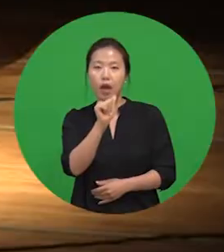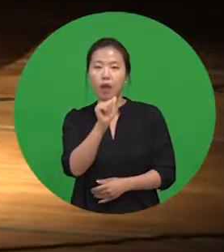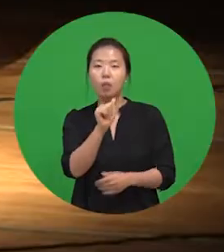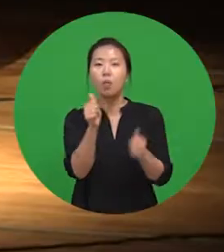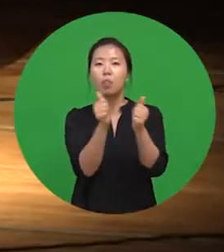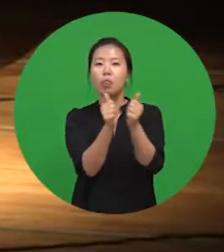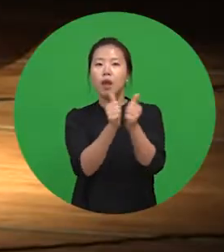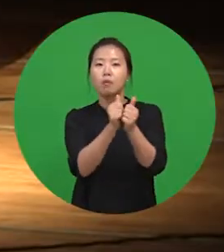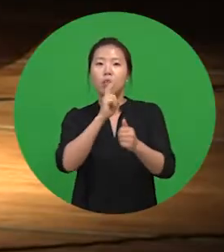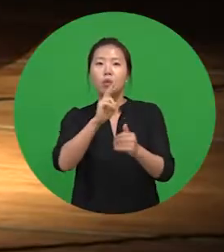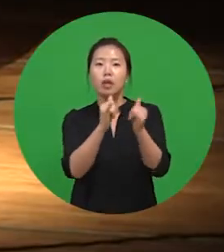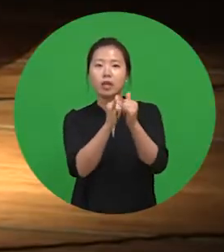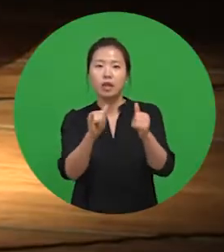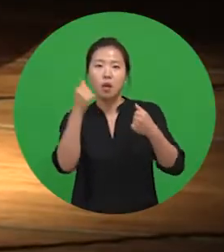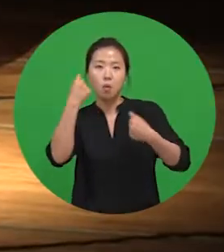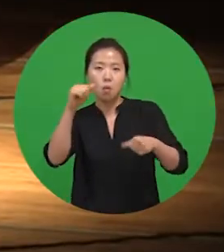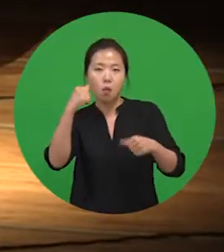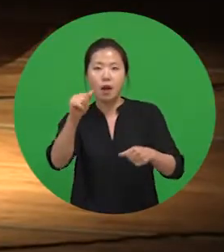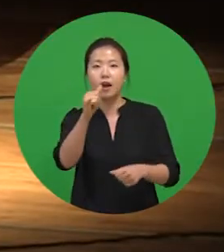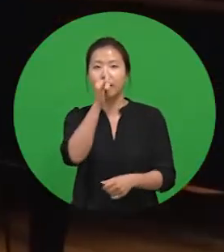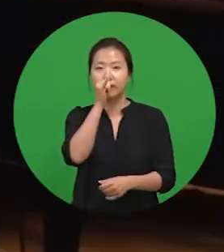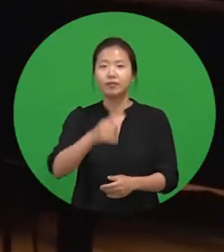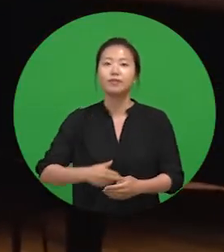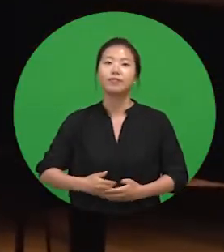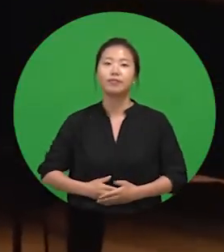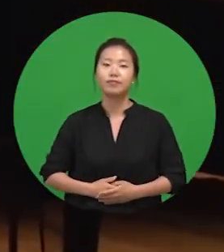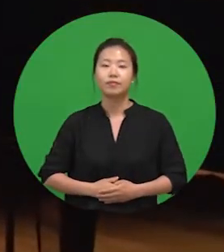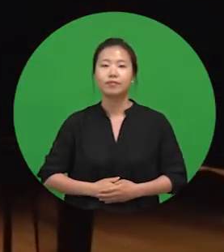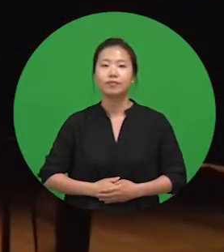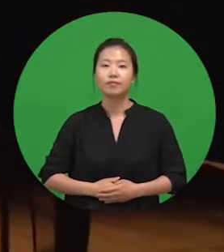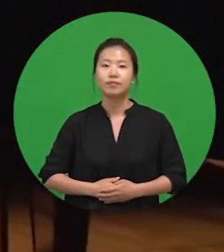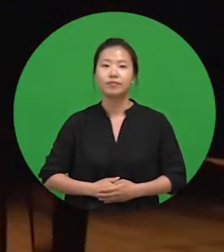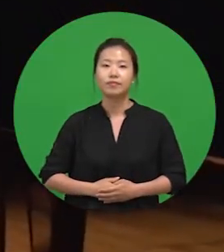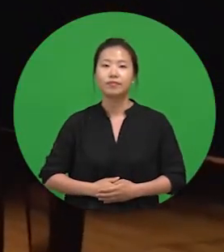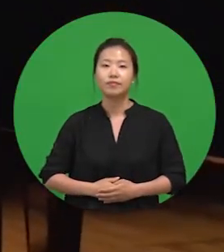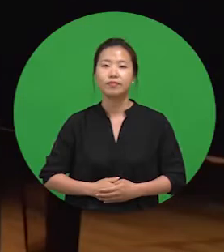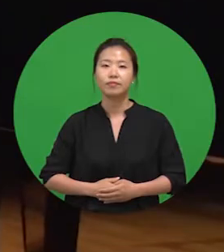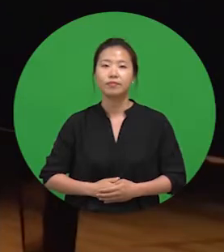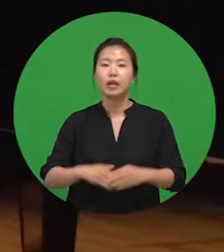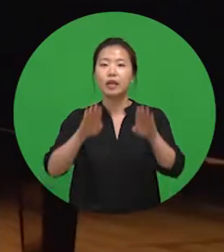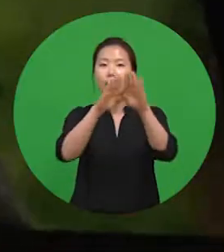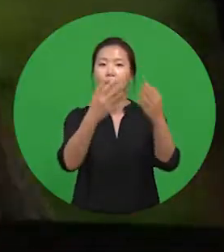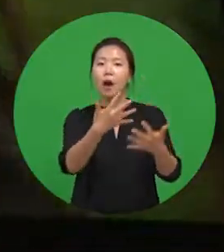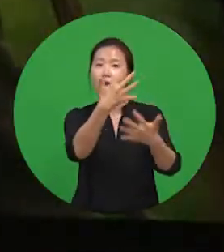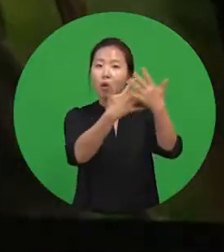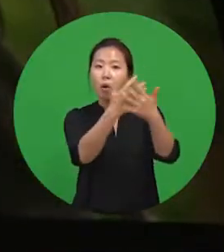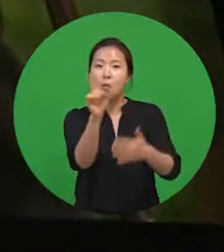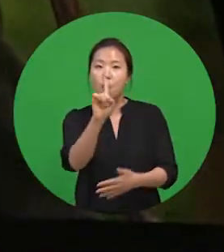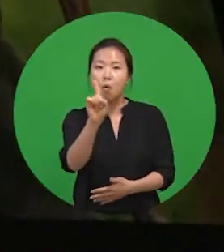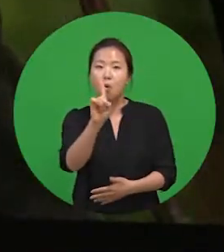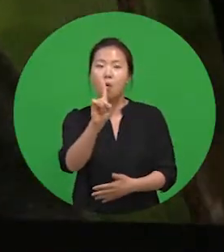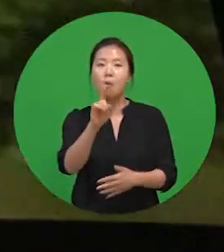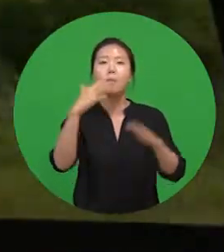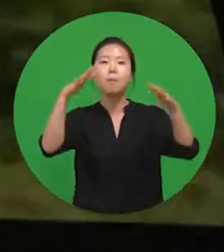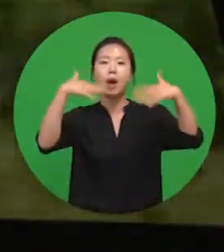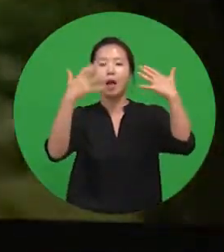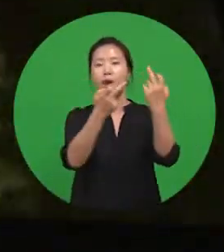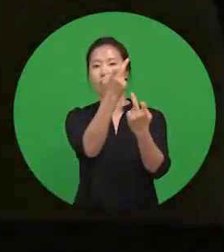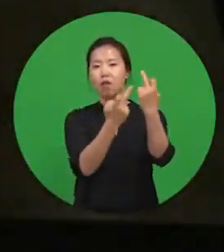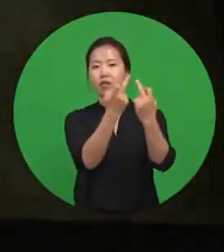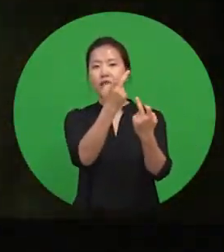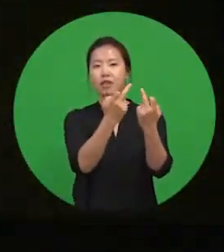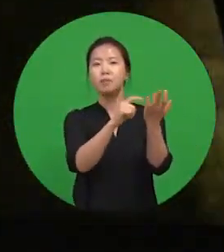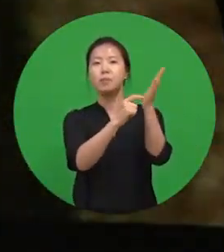이어 감미로운 목소리의 남성 듀오 멜로망스의 축하 공연이 펼쳐졌는데요. 개막작으로 장르노가